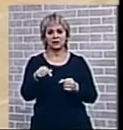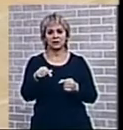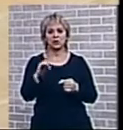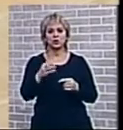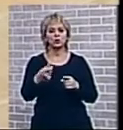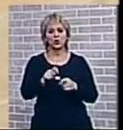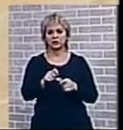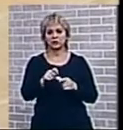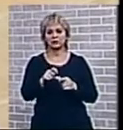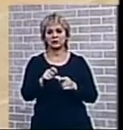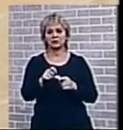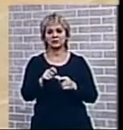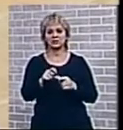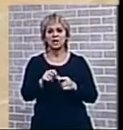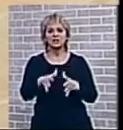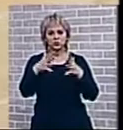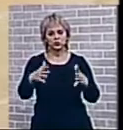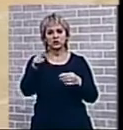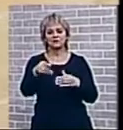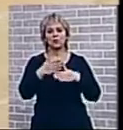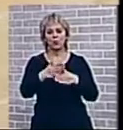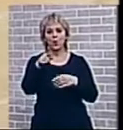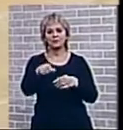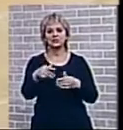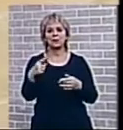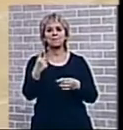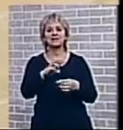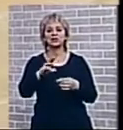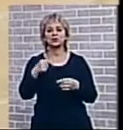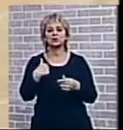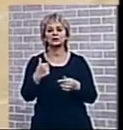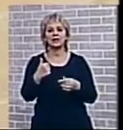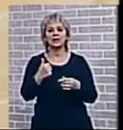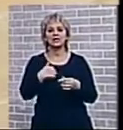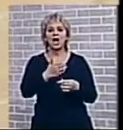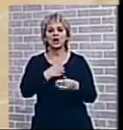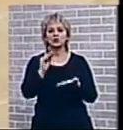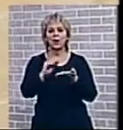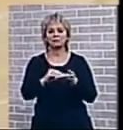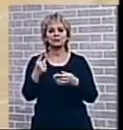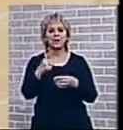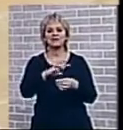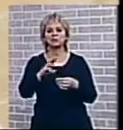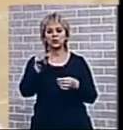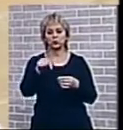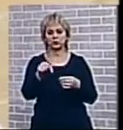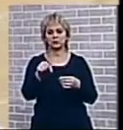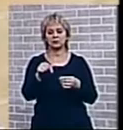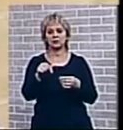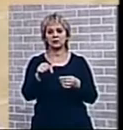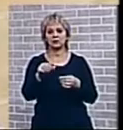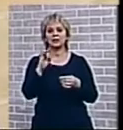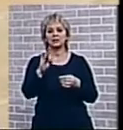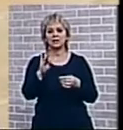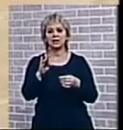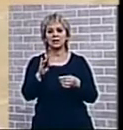и очень существенную помощь с первых минут, я хочу отметить, с первых минут,